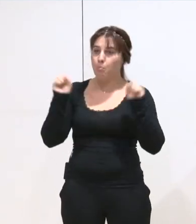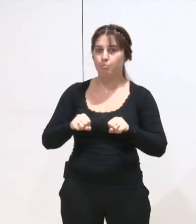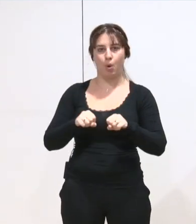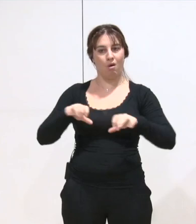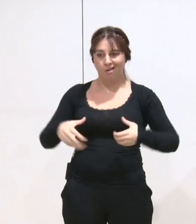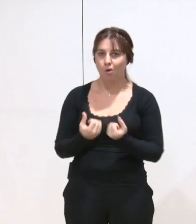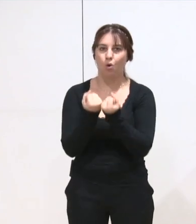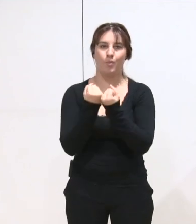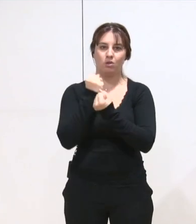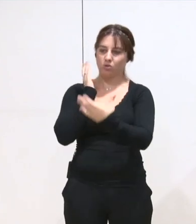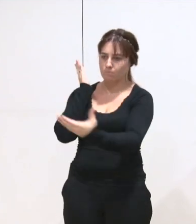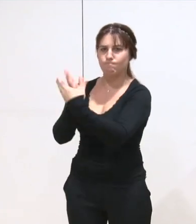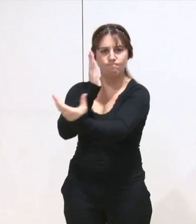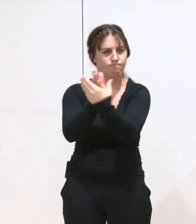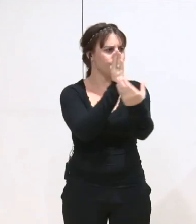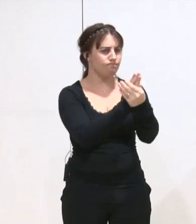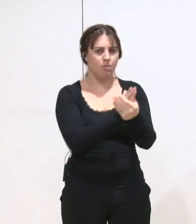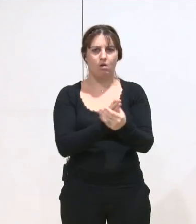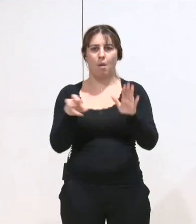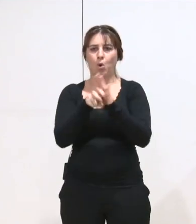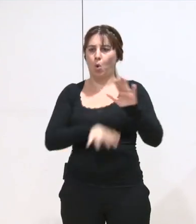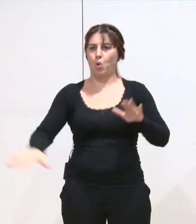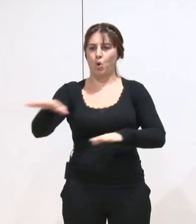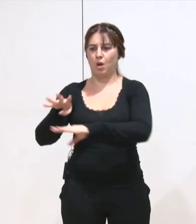faire respecter en tout lieu du territoire grenoblois